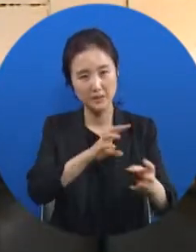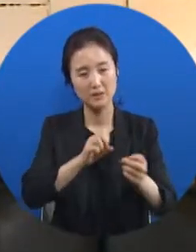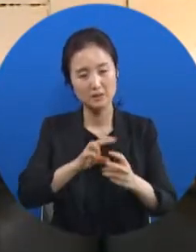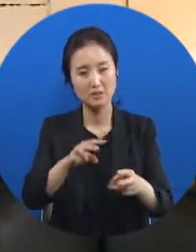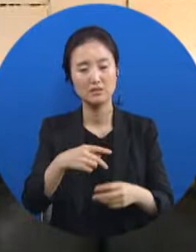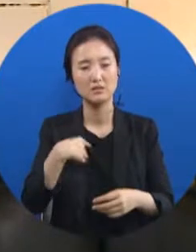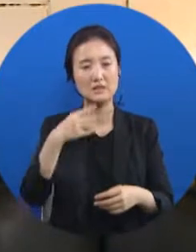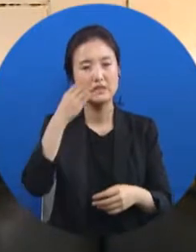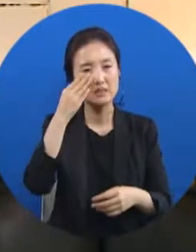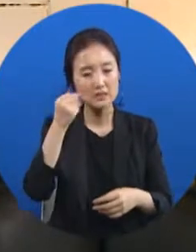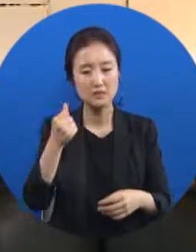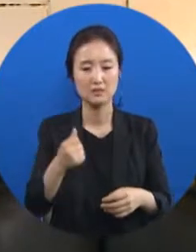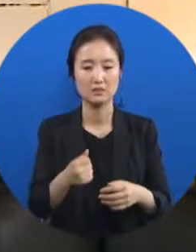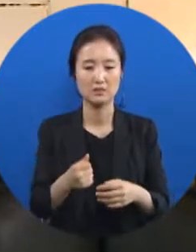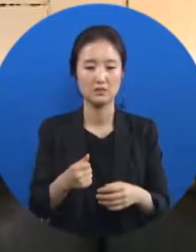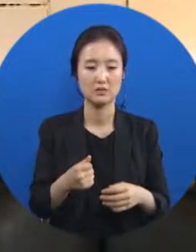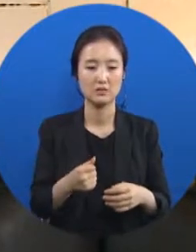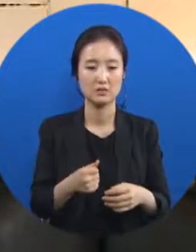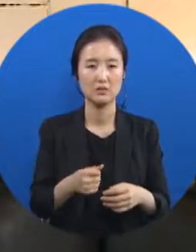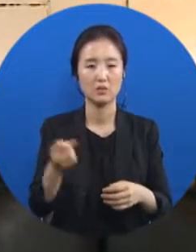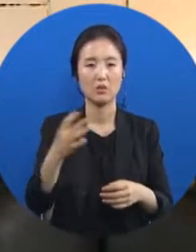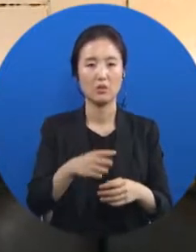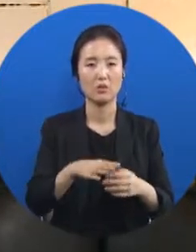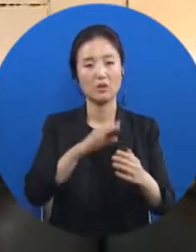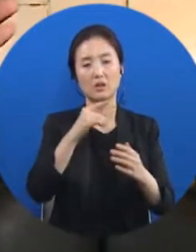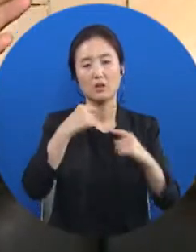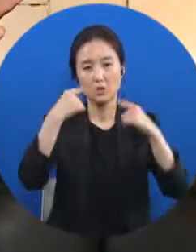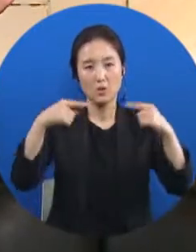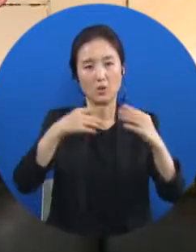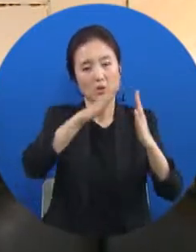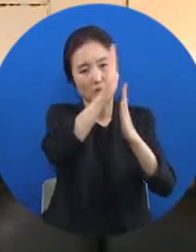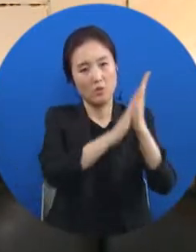막히잖아요. 거기다 뭐 도배도 제가 하니까. 그래서